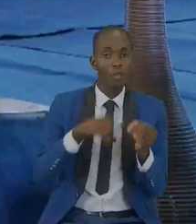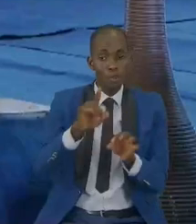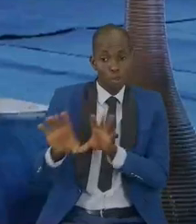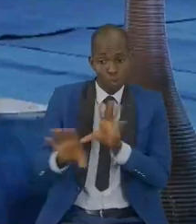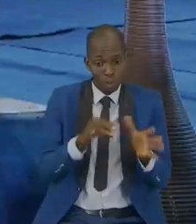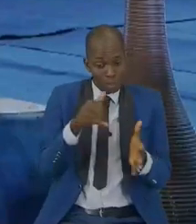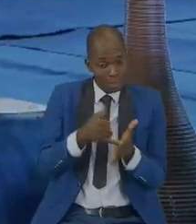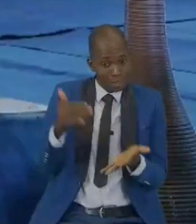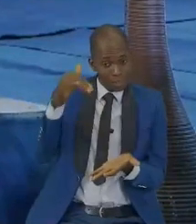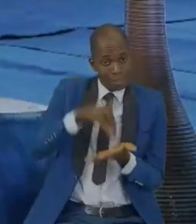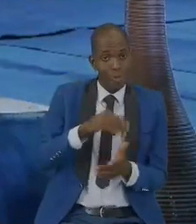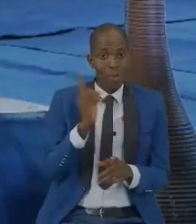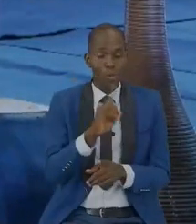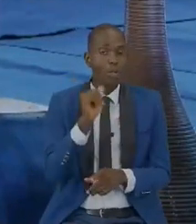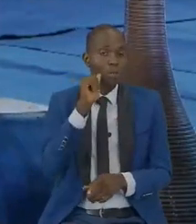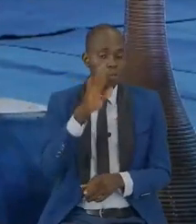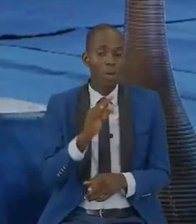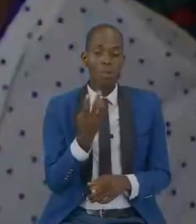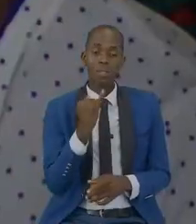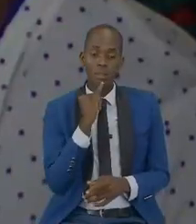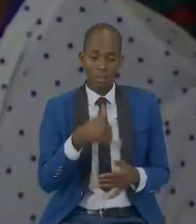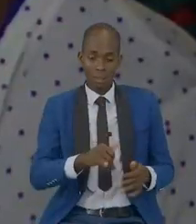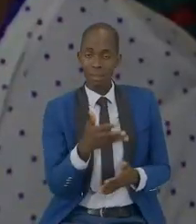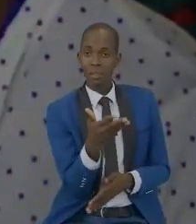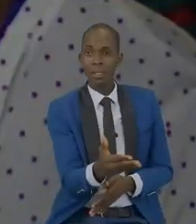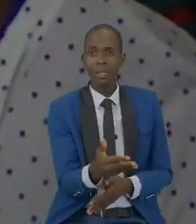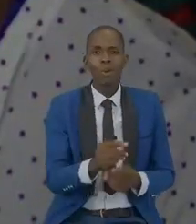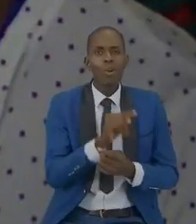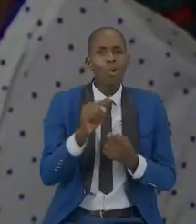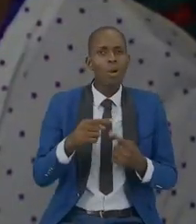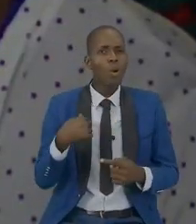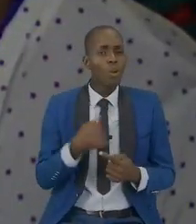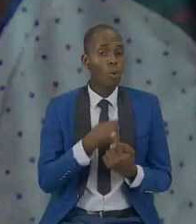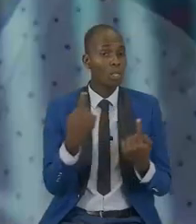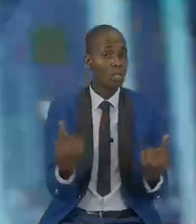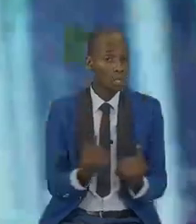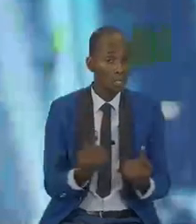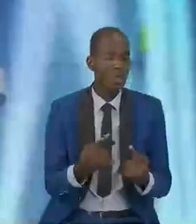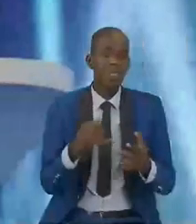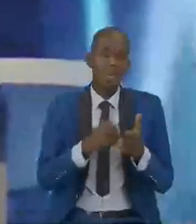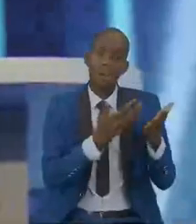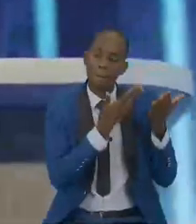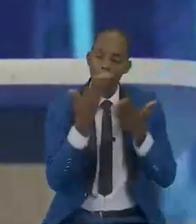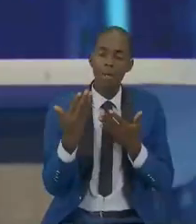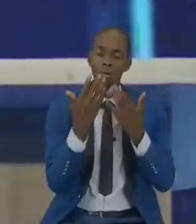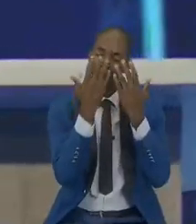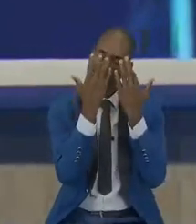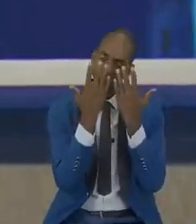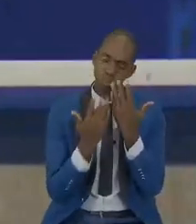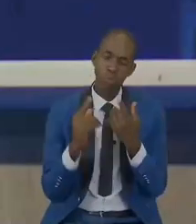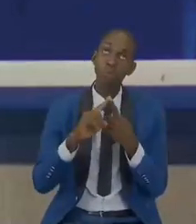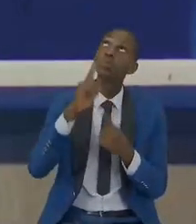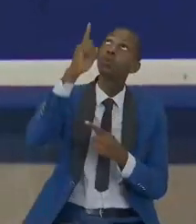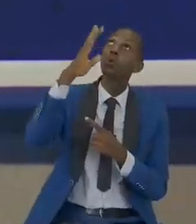corriger, et presque en larmes, tu l'as encore répété en sa présence. Lorsque nous péchons,